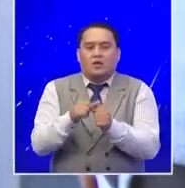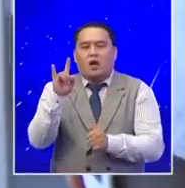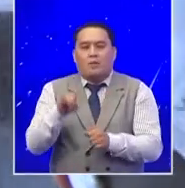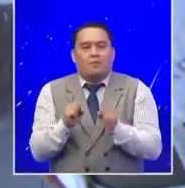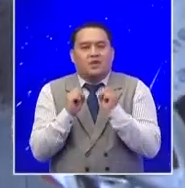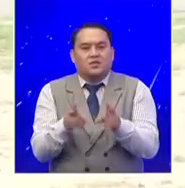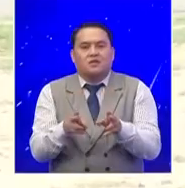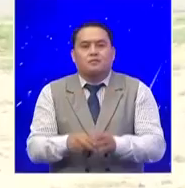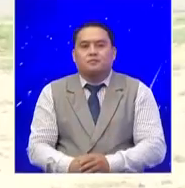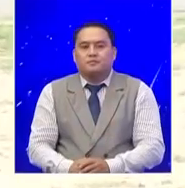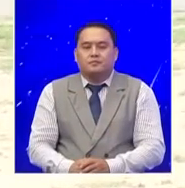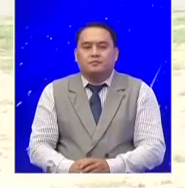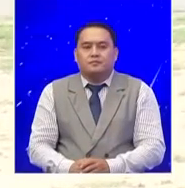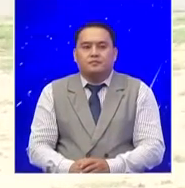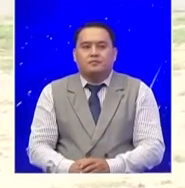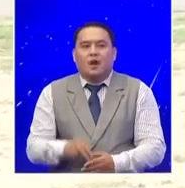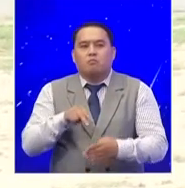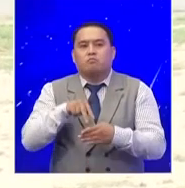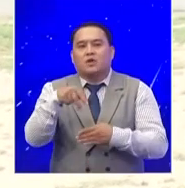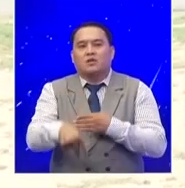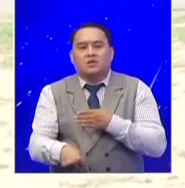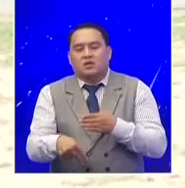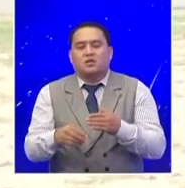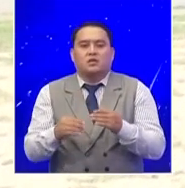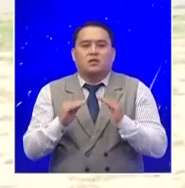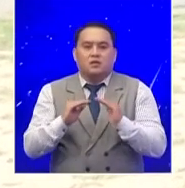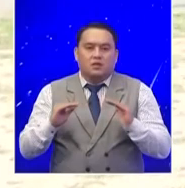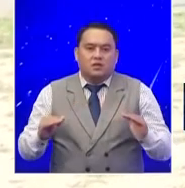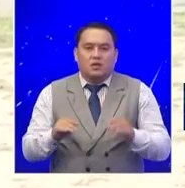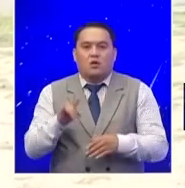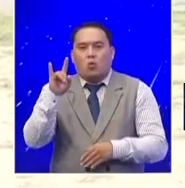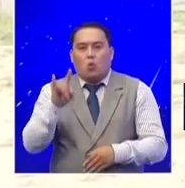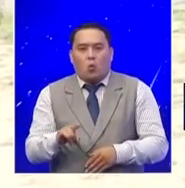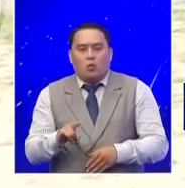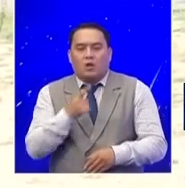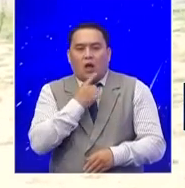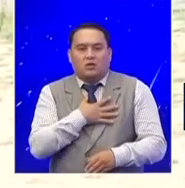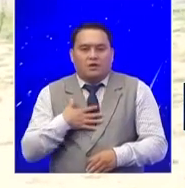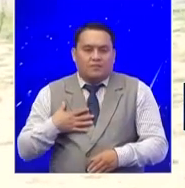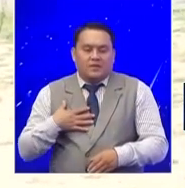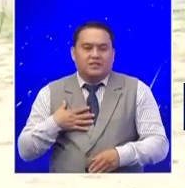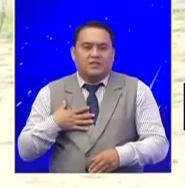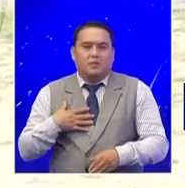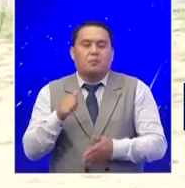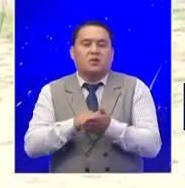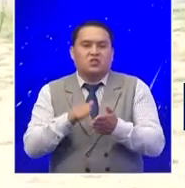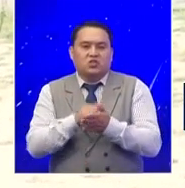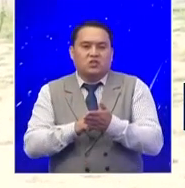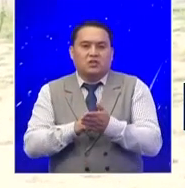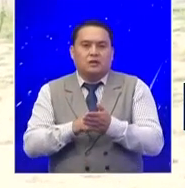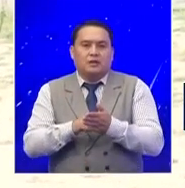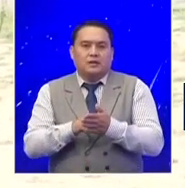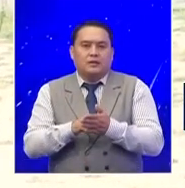небезопасно. Падение детей из окон является основной причиной детского травматизма, так